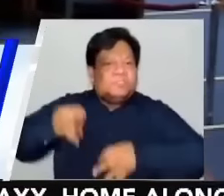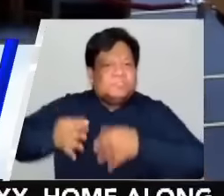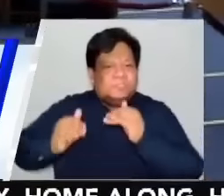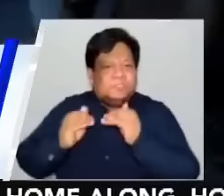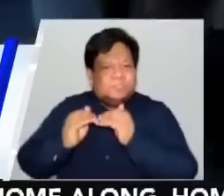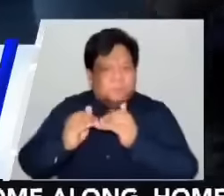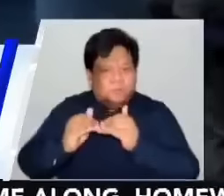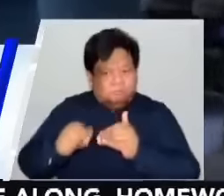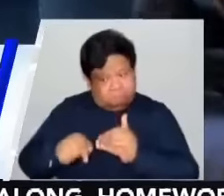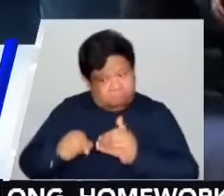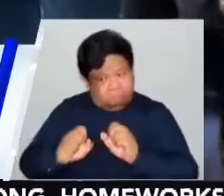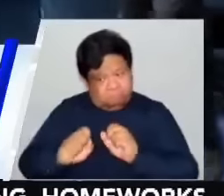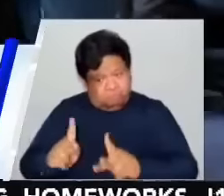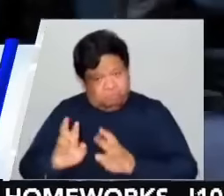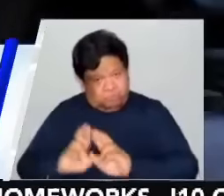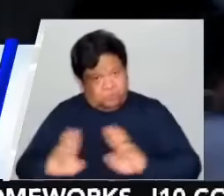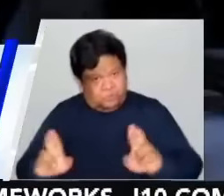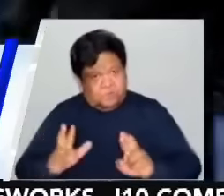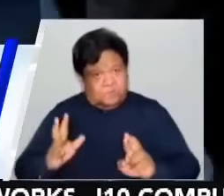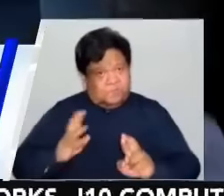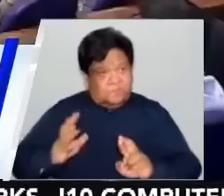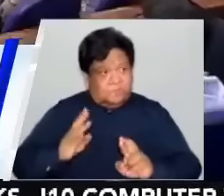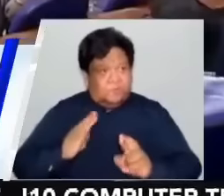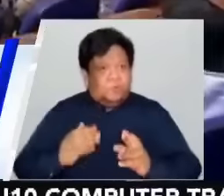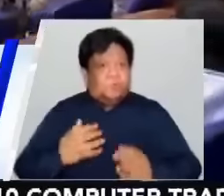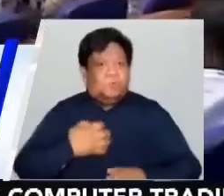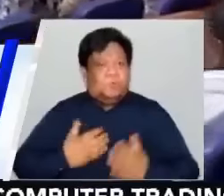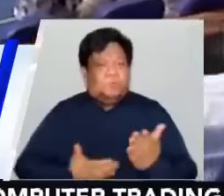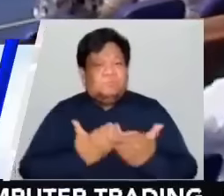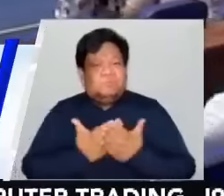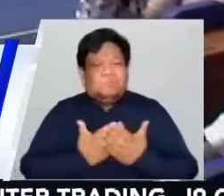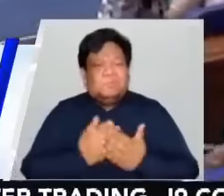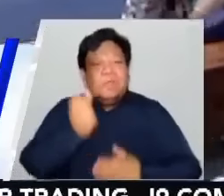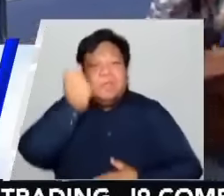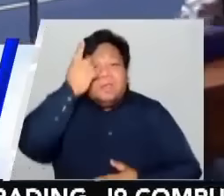complaint. Yun nga lang, sa December 21 na ang last day ng